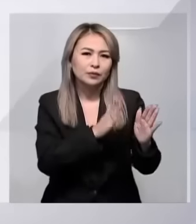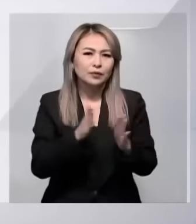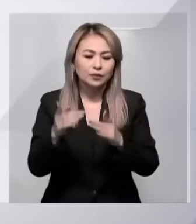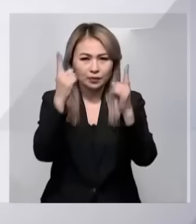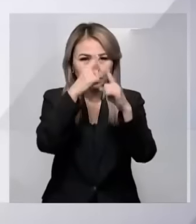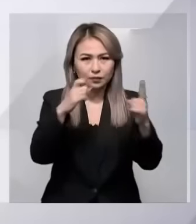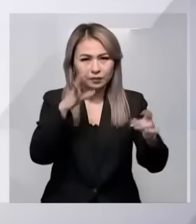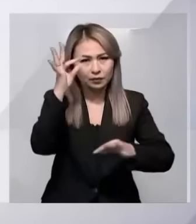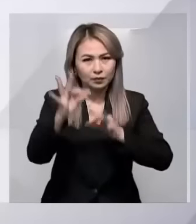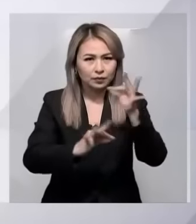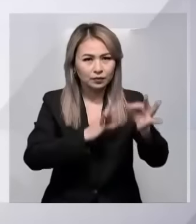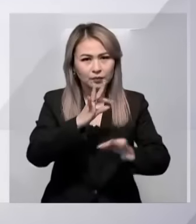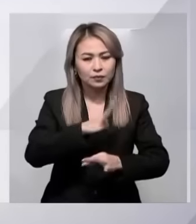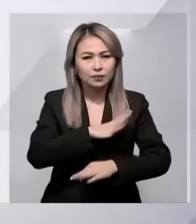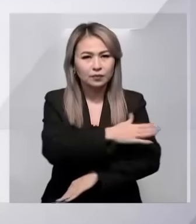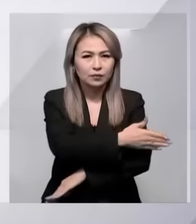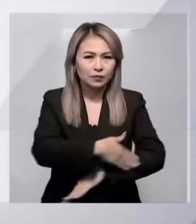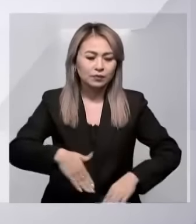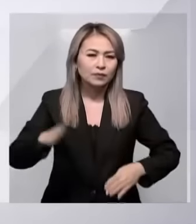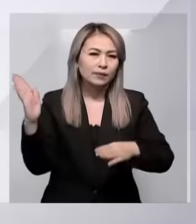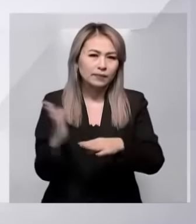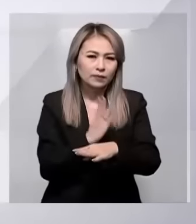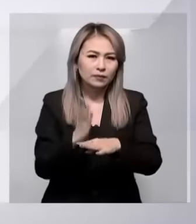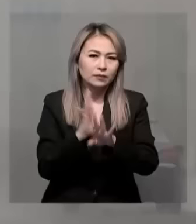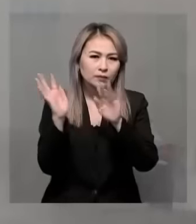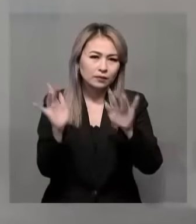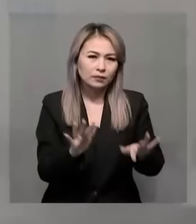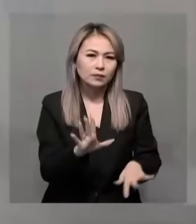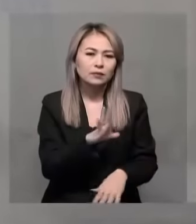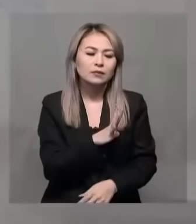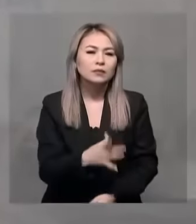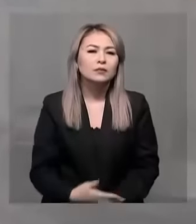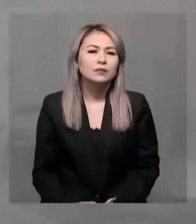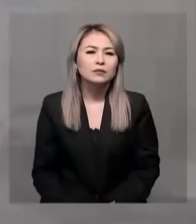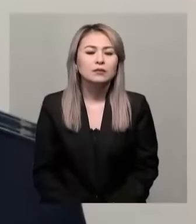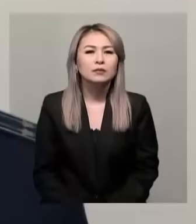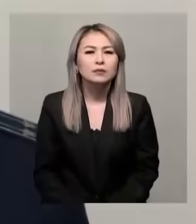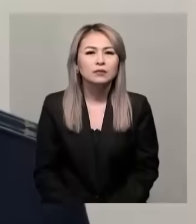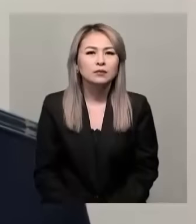жатқанын хабарлады. Тәулік бойы көшелер қардан тазартылып жатыр.